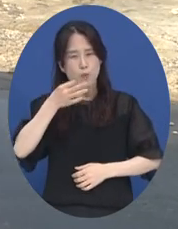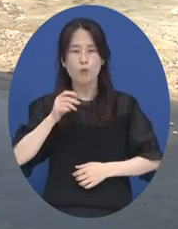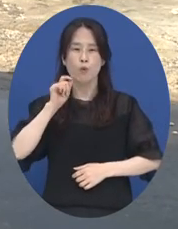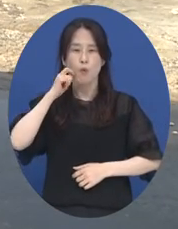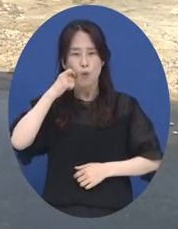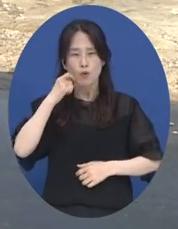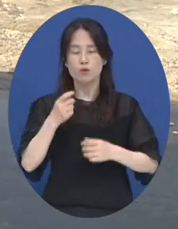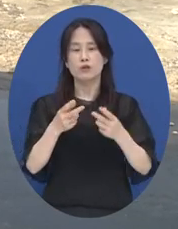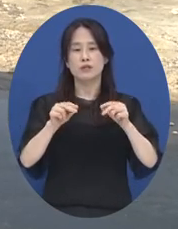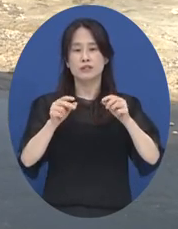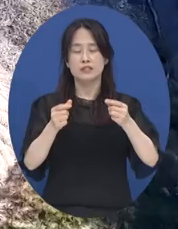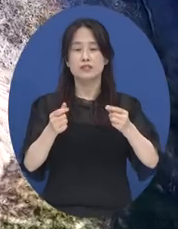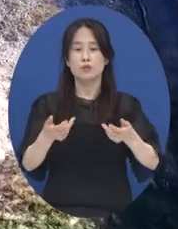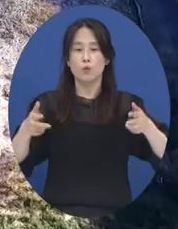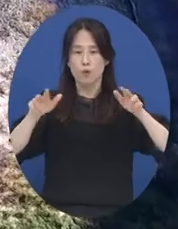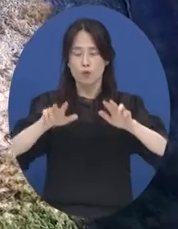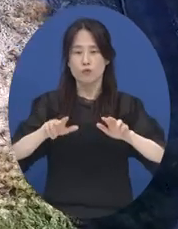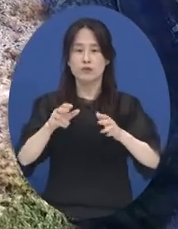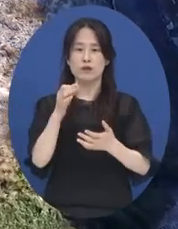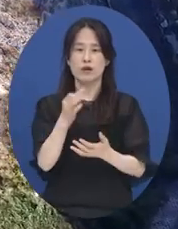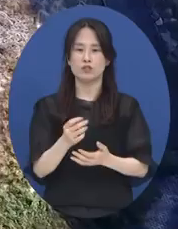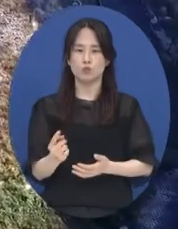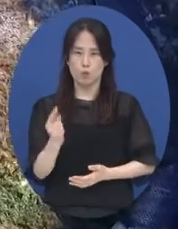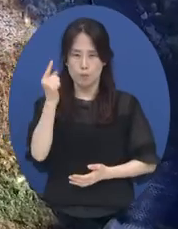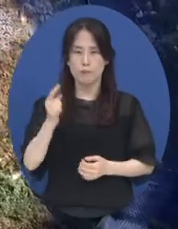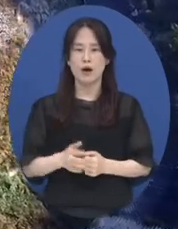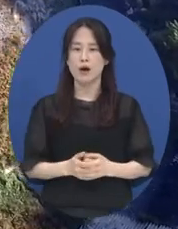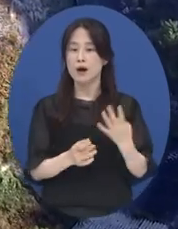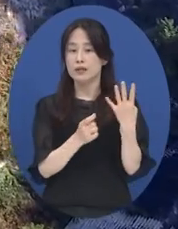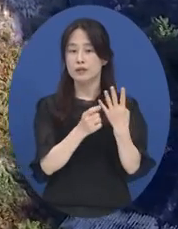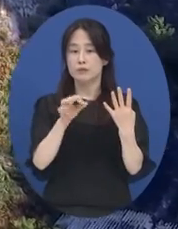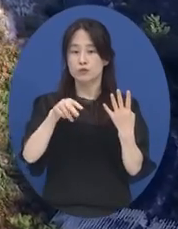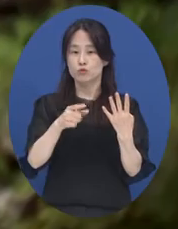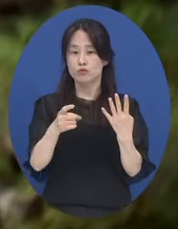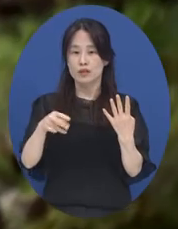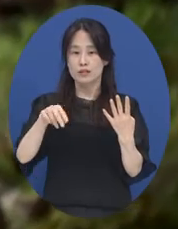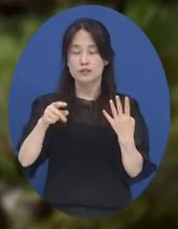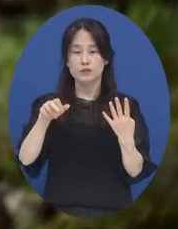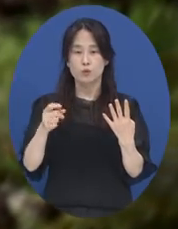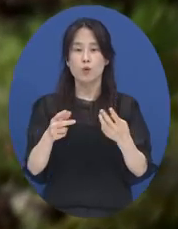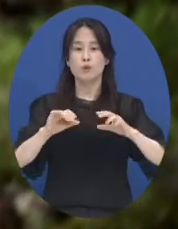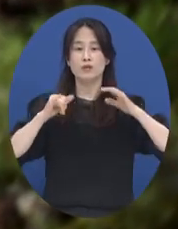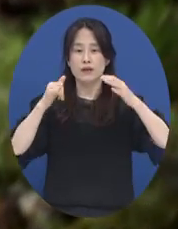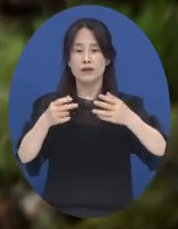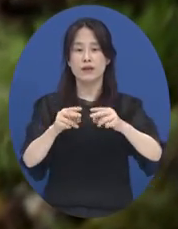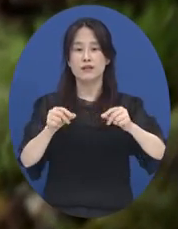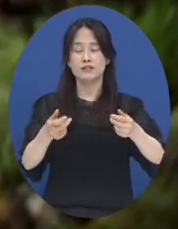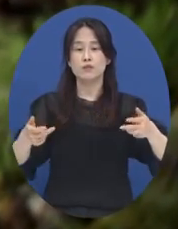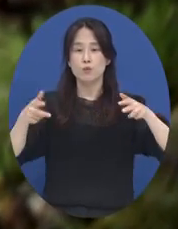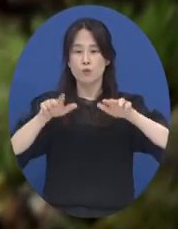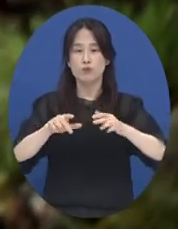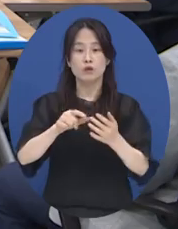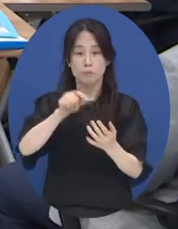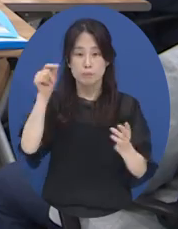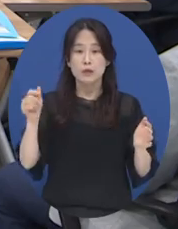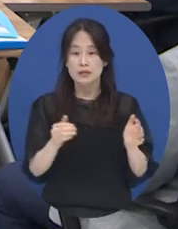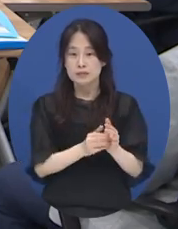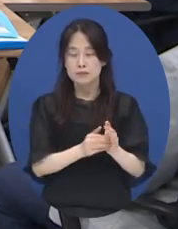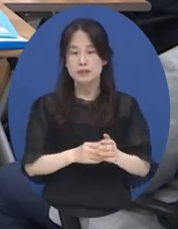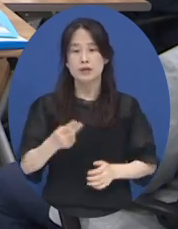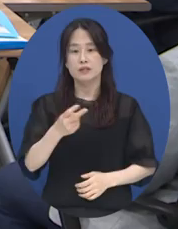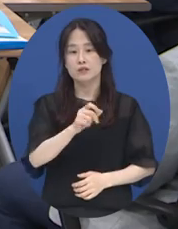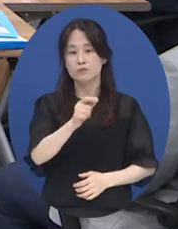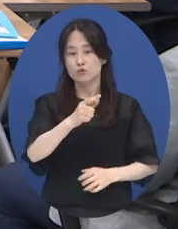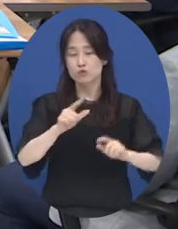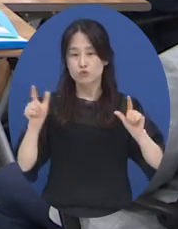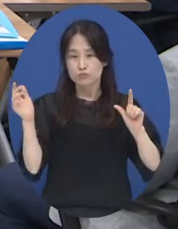가치가 높습니다 한탄강이 우리나라 네번째 유네스코 세계지질공원 으로 지정 됐습니다 지난